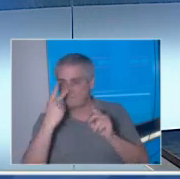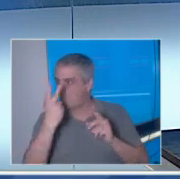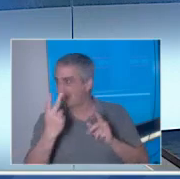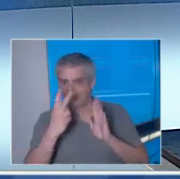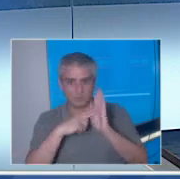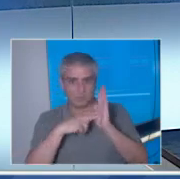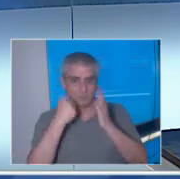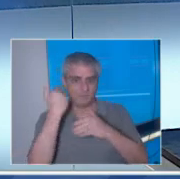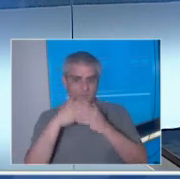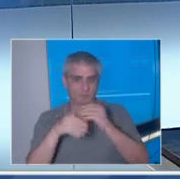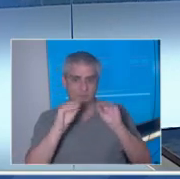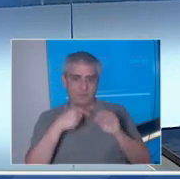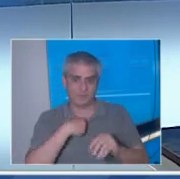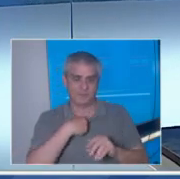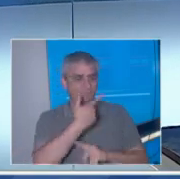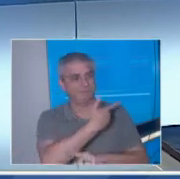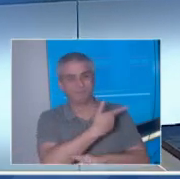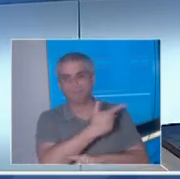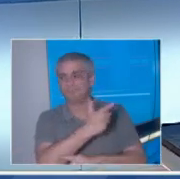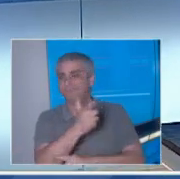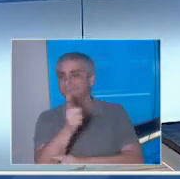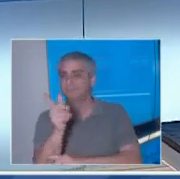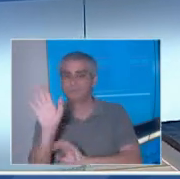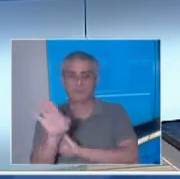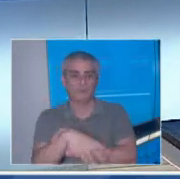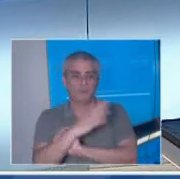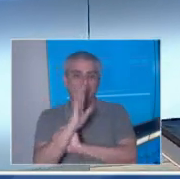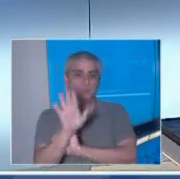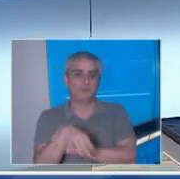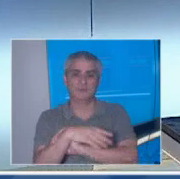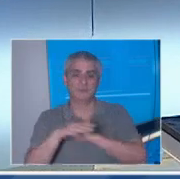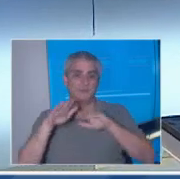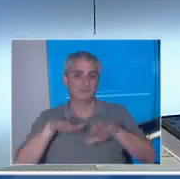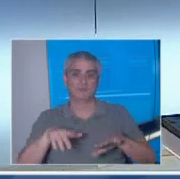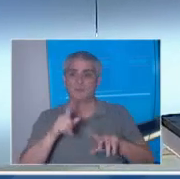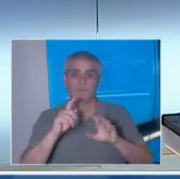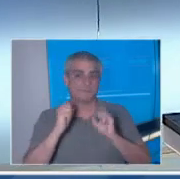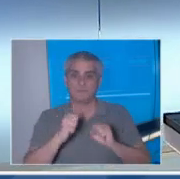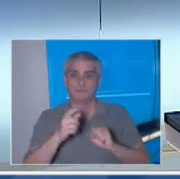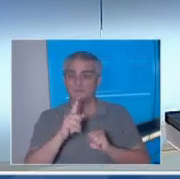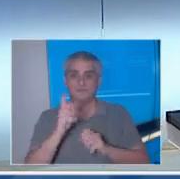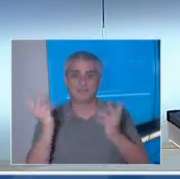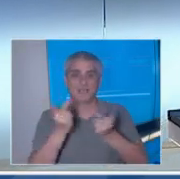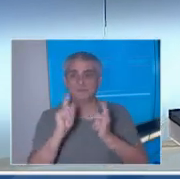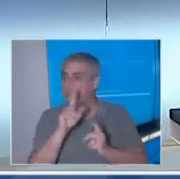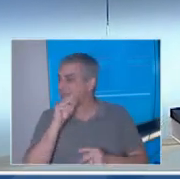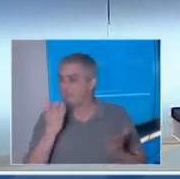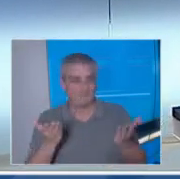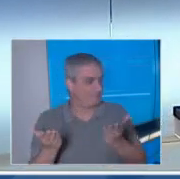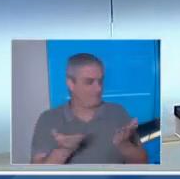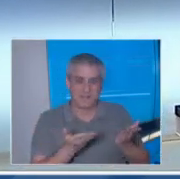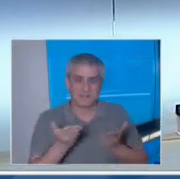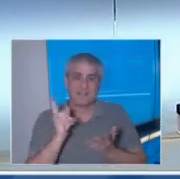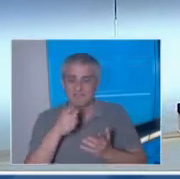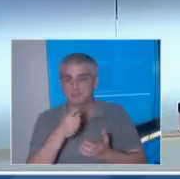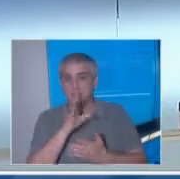את התמונה בסוף של הבמאי שלנו, של ערוץ כנסת, שמראה לכם שאין אף אחד שיושב... בטח, אגב, לא נתניהו. הבמאי חיפש למי מדברת. כן, אבל